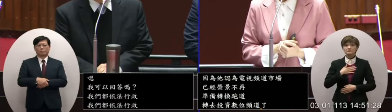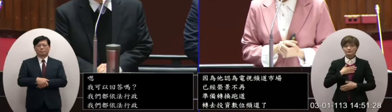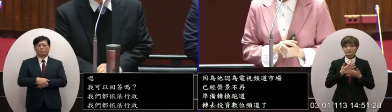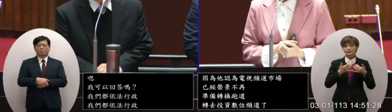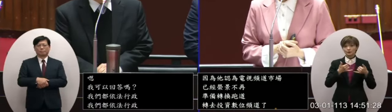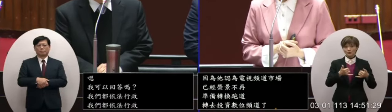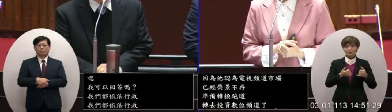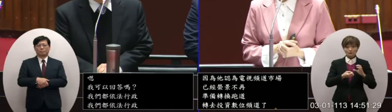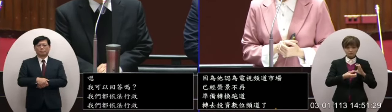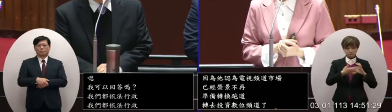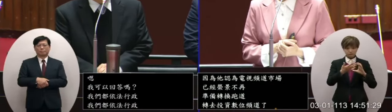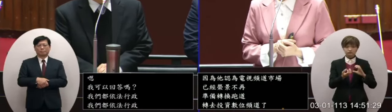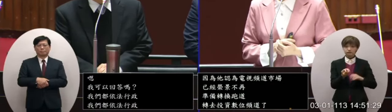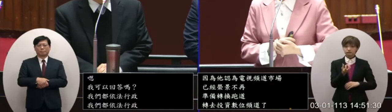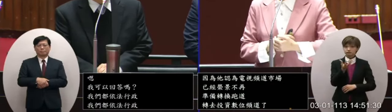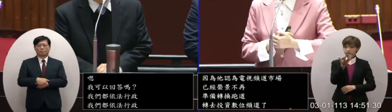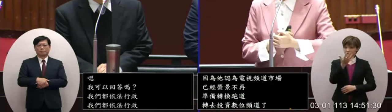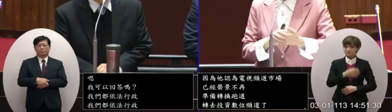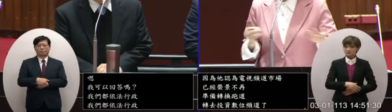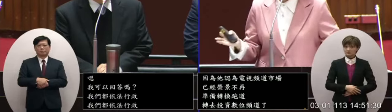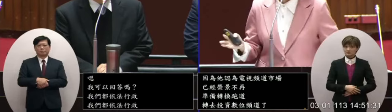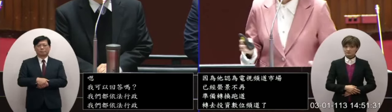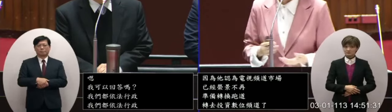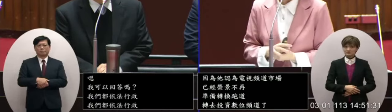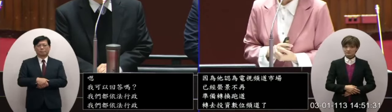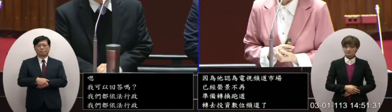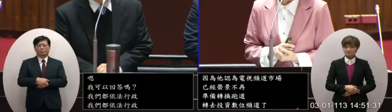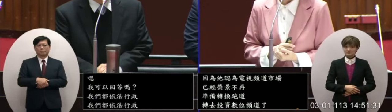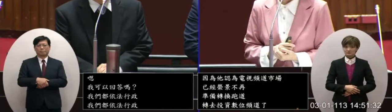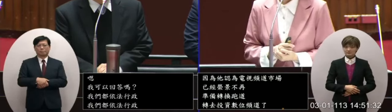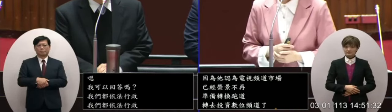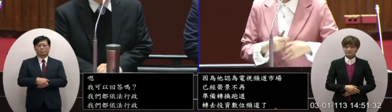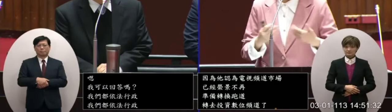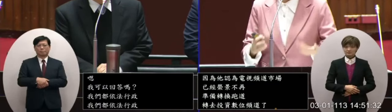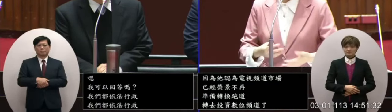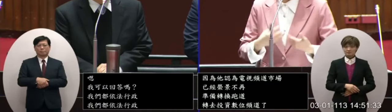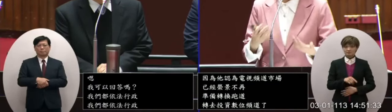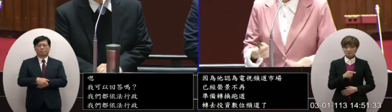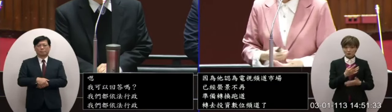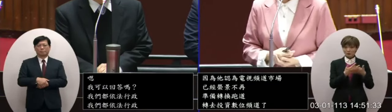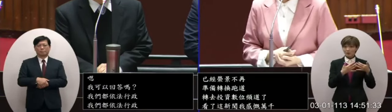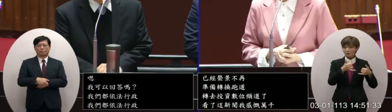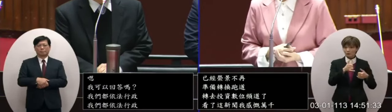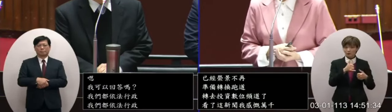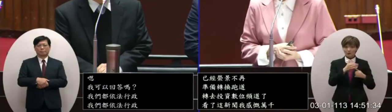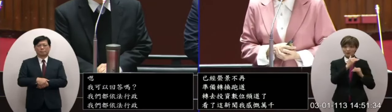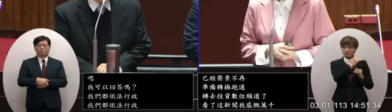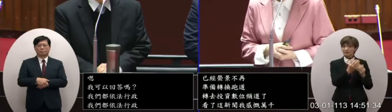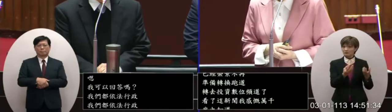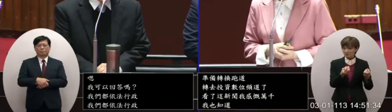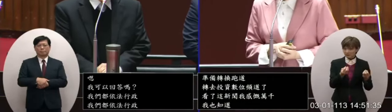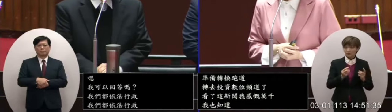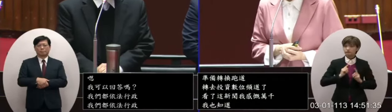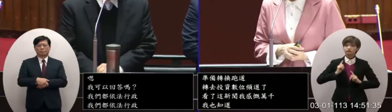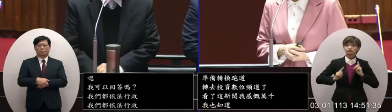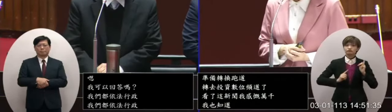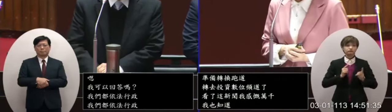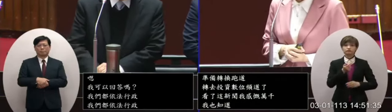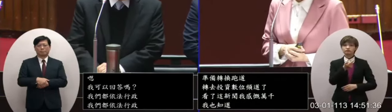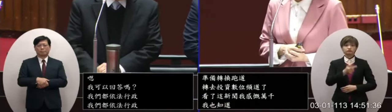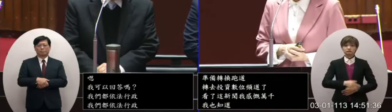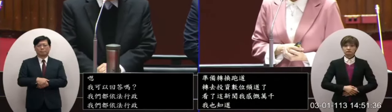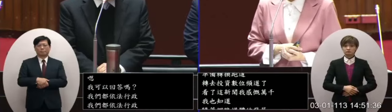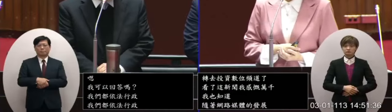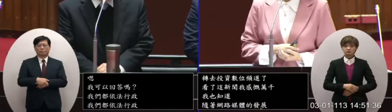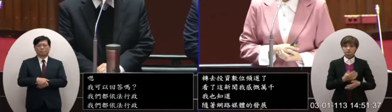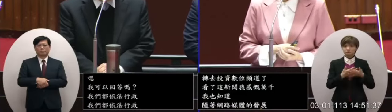展，而且是没有过多限制，给他们比较多的自由发展的空间，所以呢，网